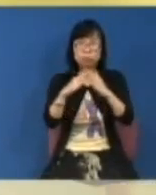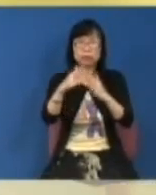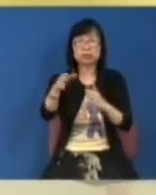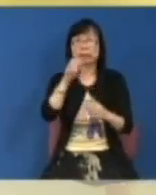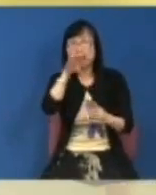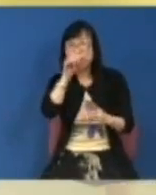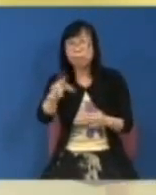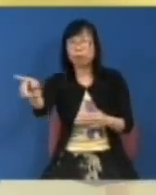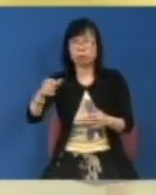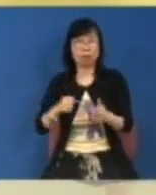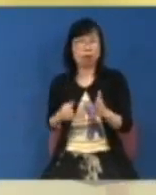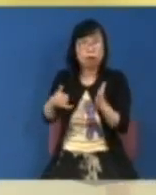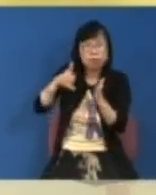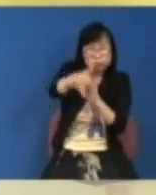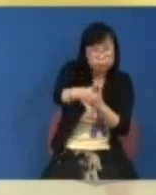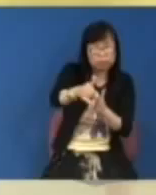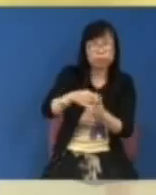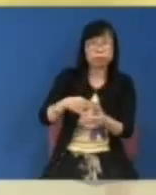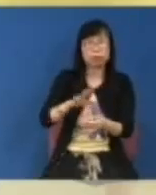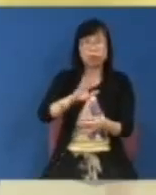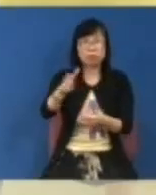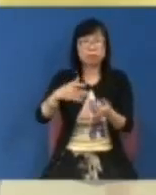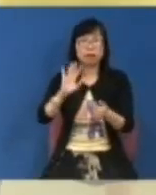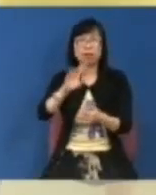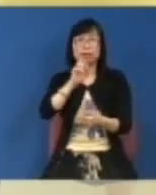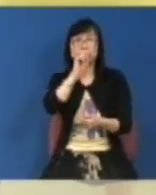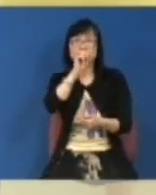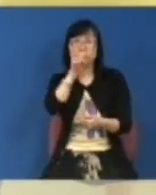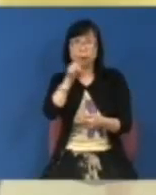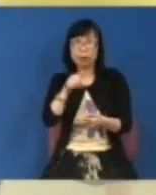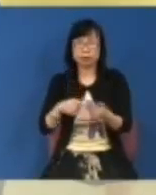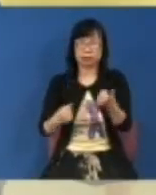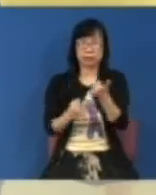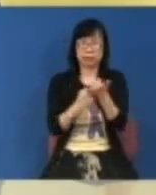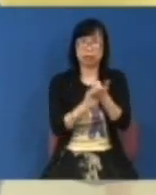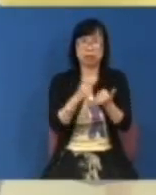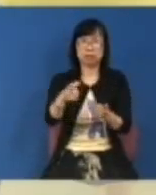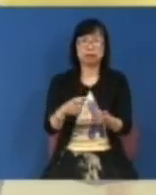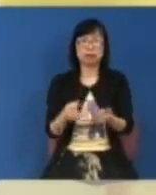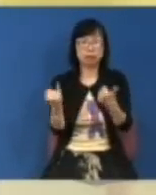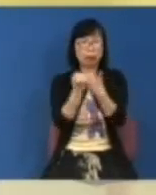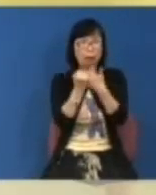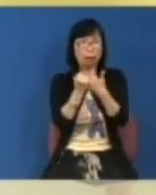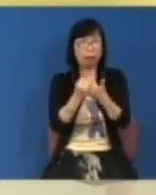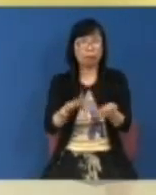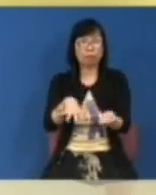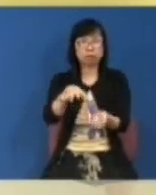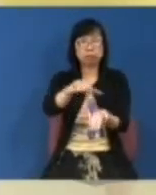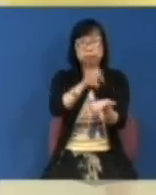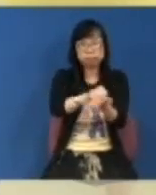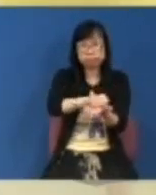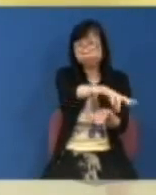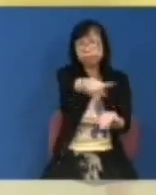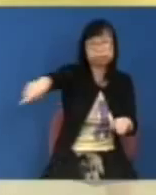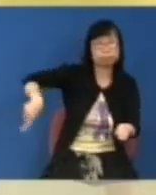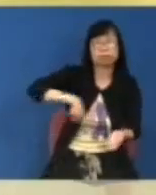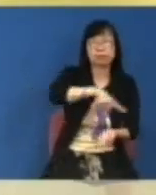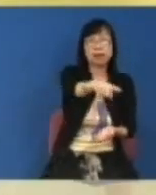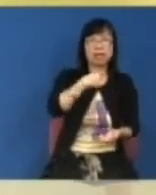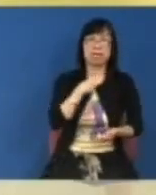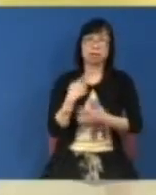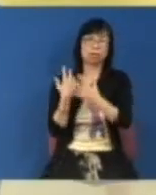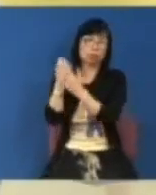啱嘅時候，咁你又點會支持啲學生霸住一個首都嘅廣場咧？其實呢個亦都係中共嘅説辭啫嘛。你抗議